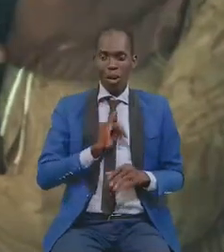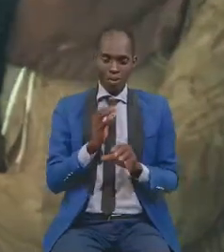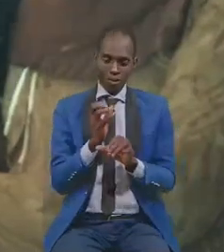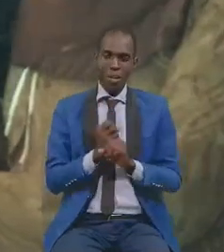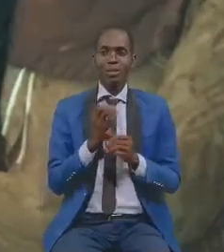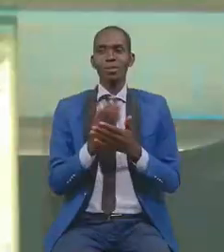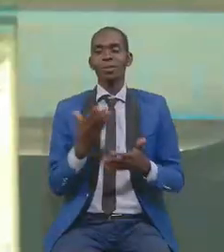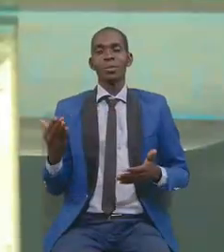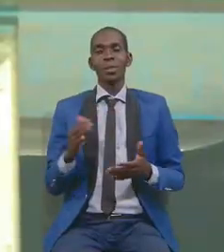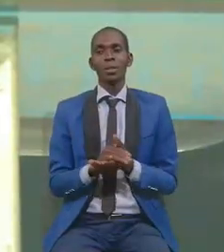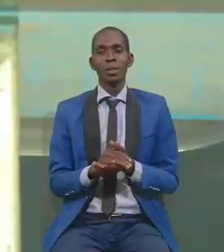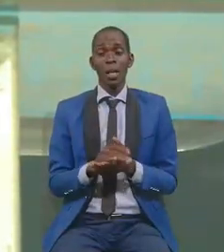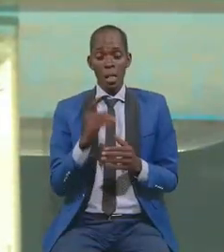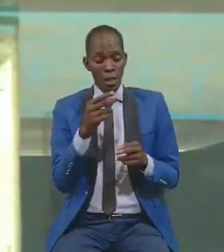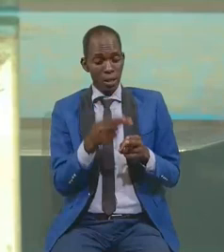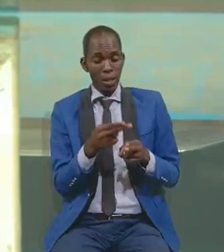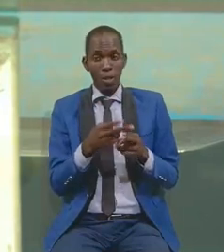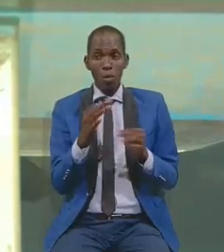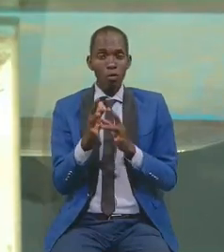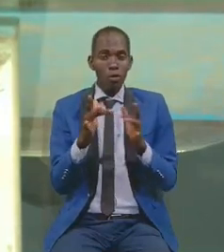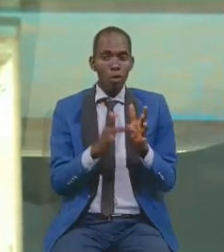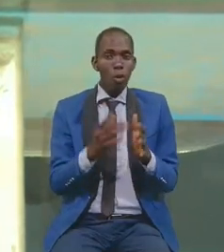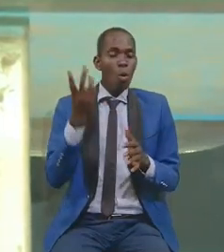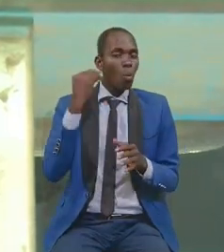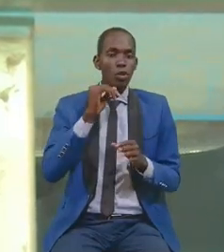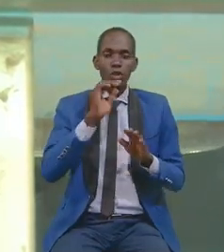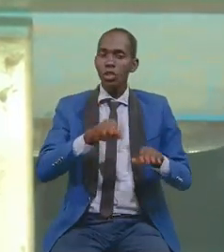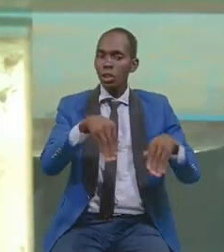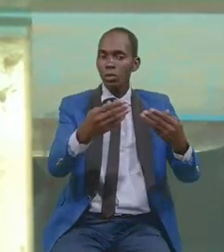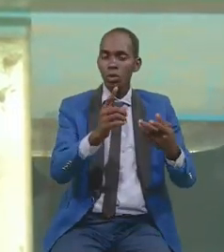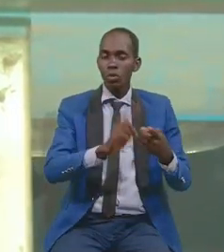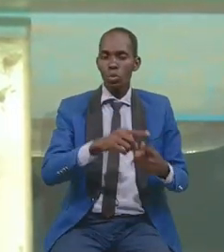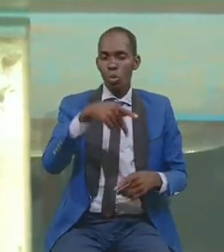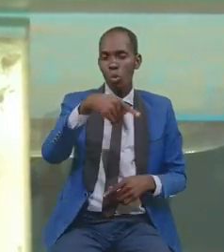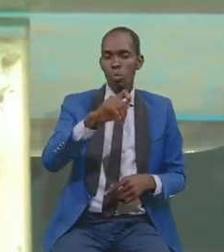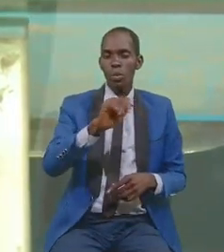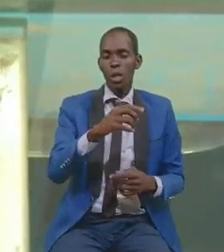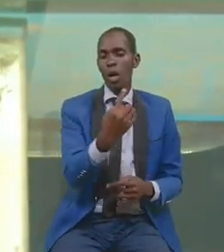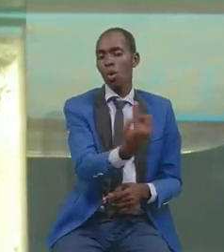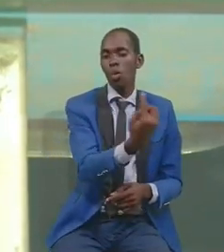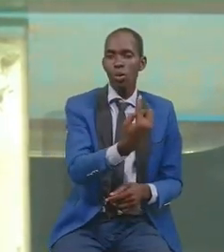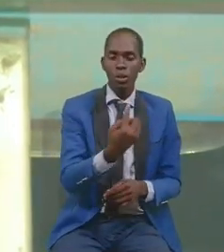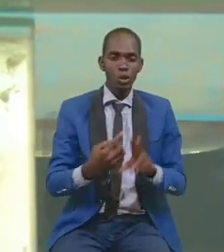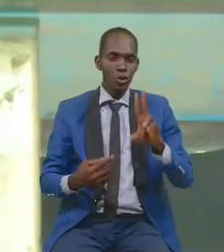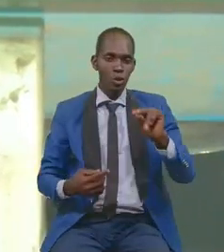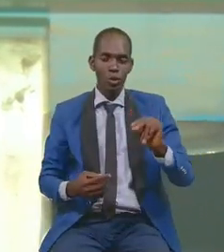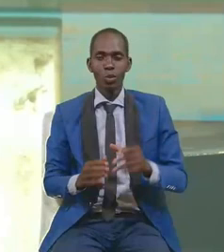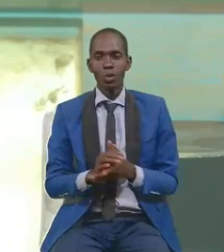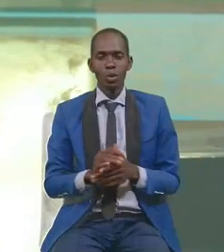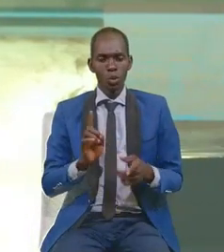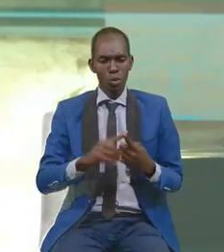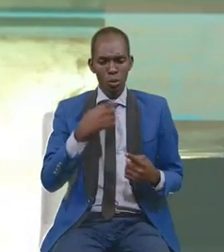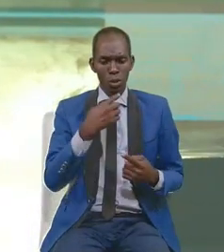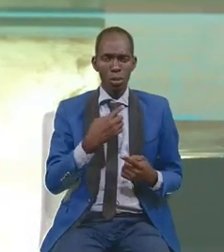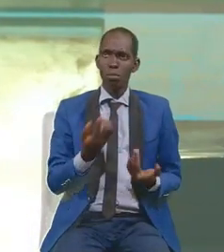Le nom de Jésus n'était pas donné à Pierre seul pour le monopoliser. Alors, je